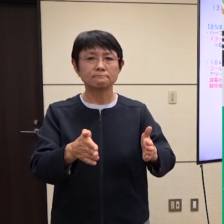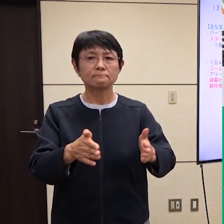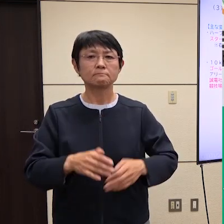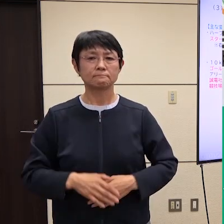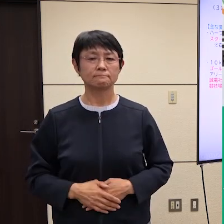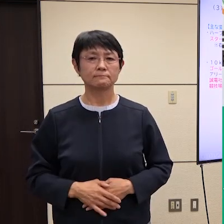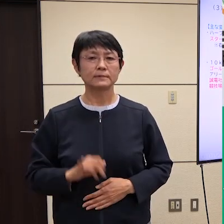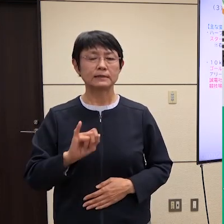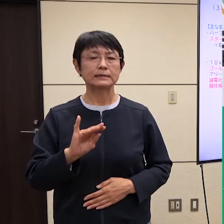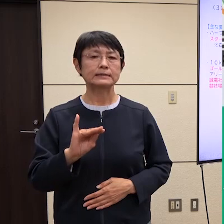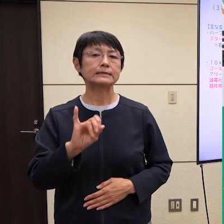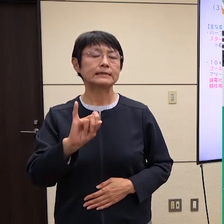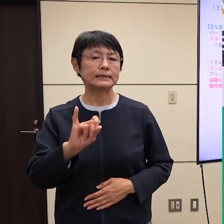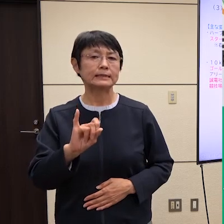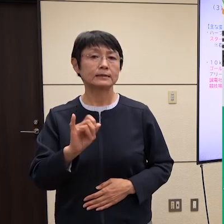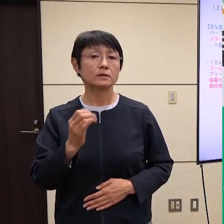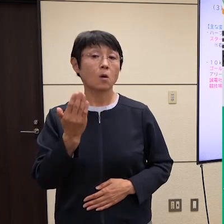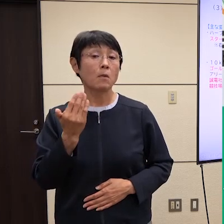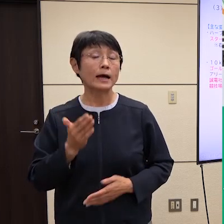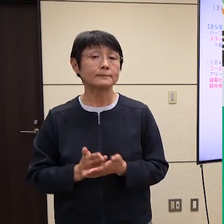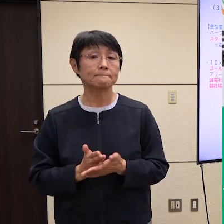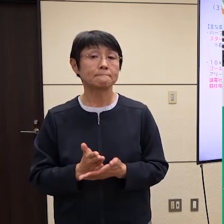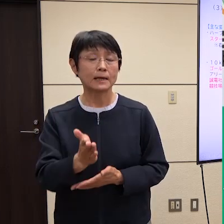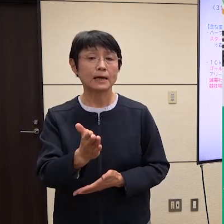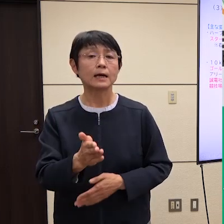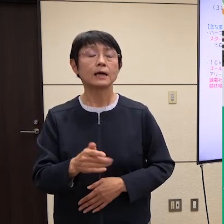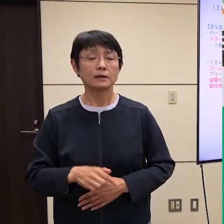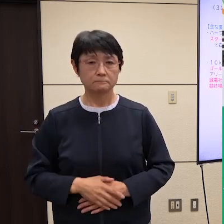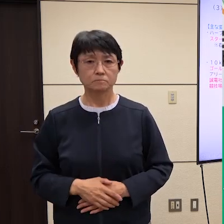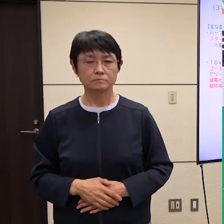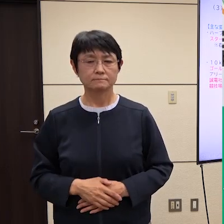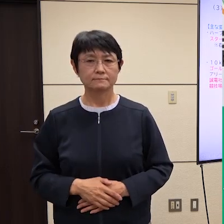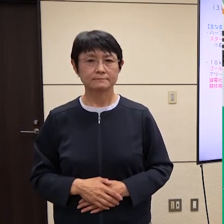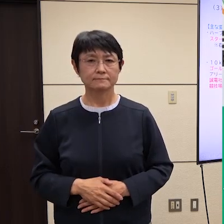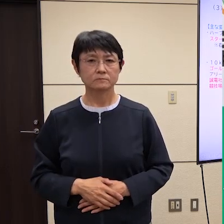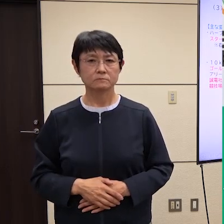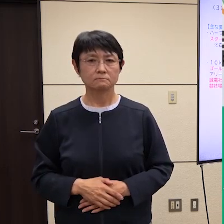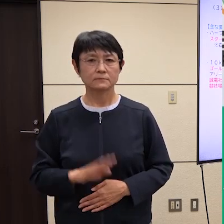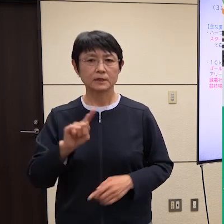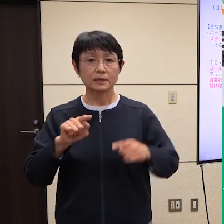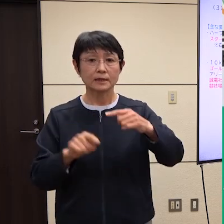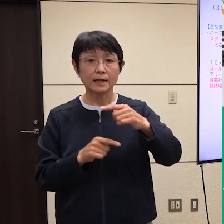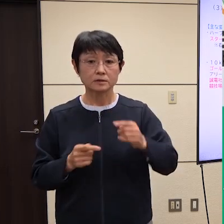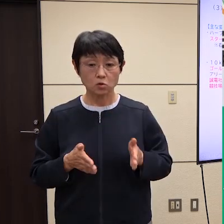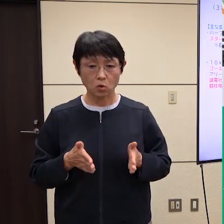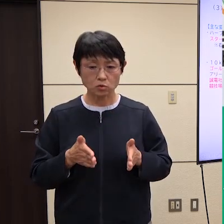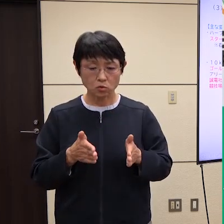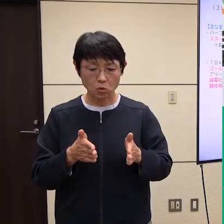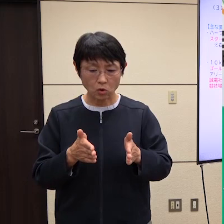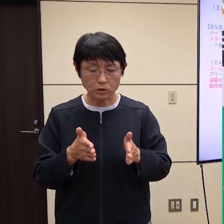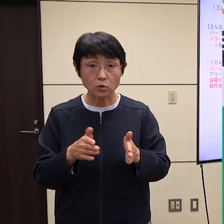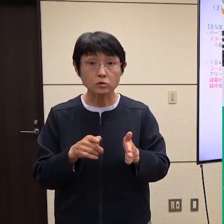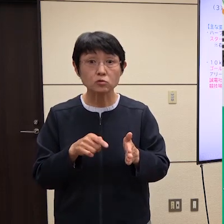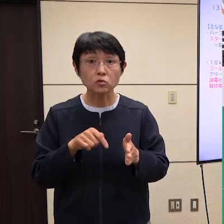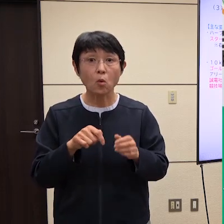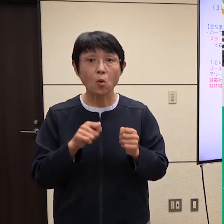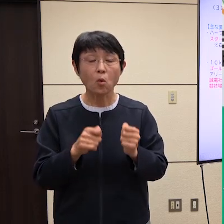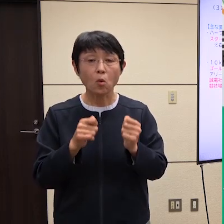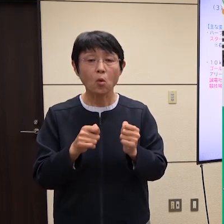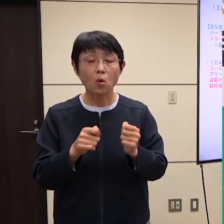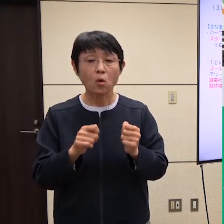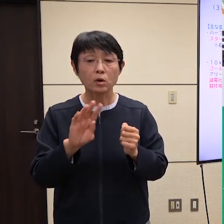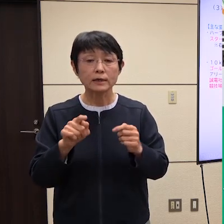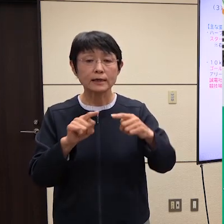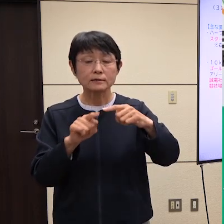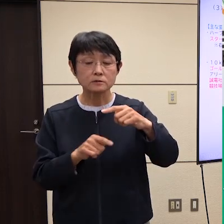1前でスタートいたします。そして、県庁通りを行ったらですね、そのまま